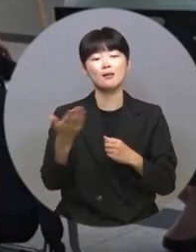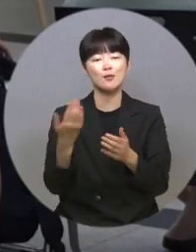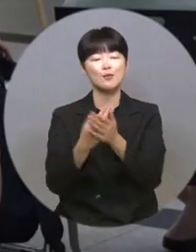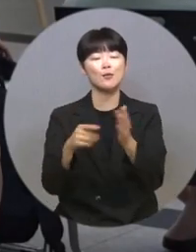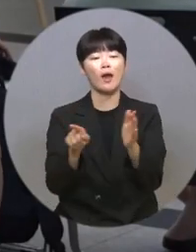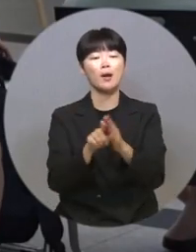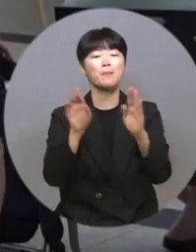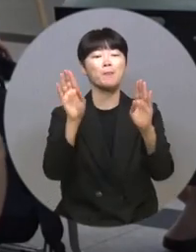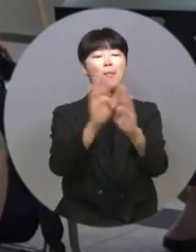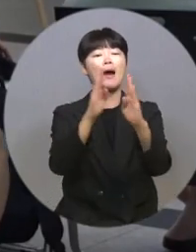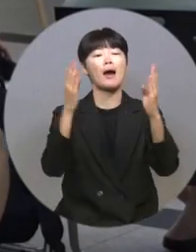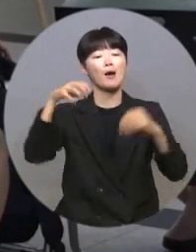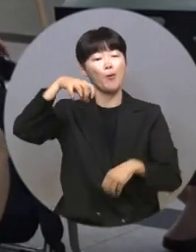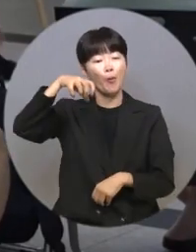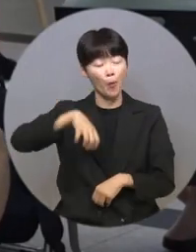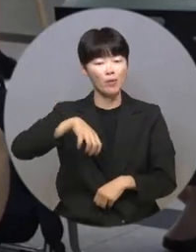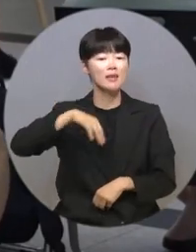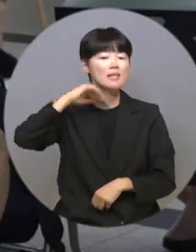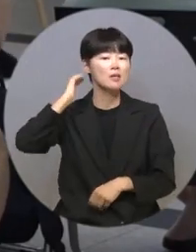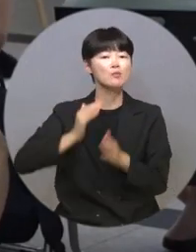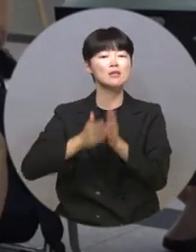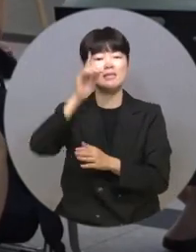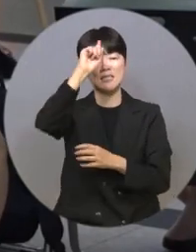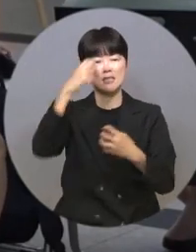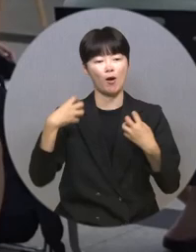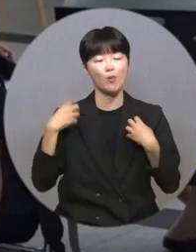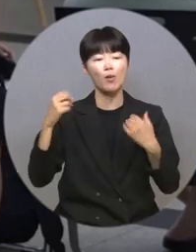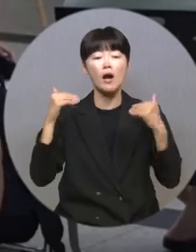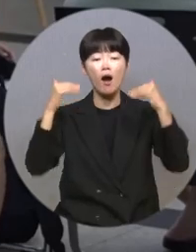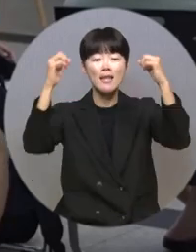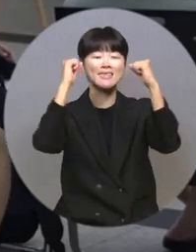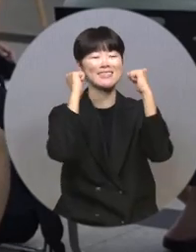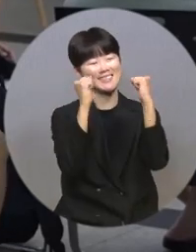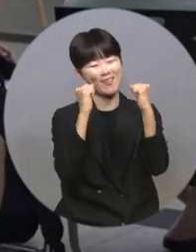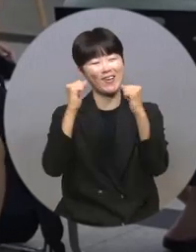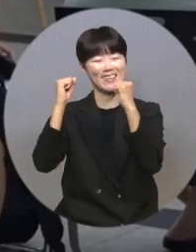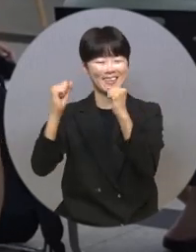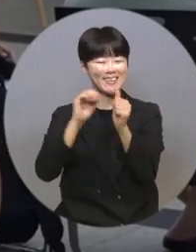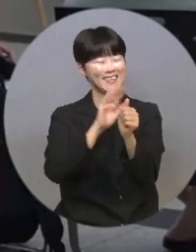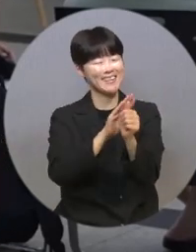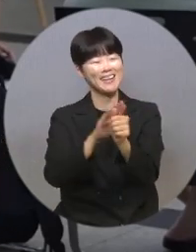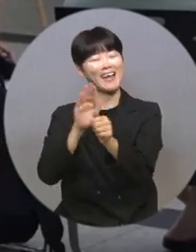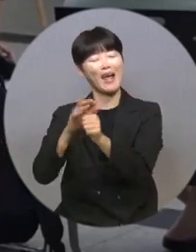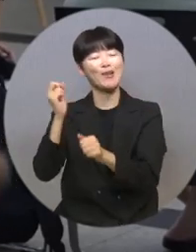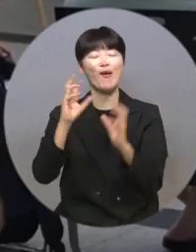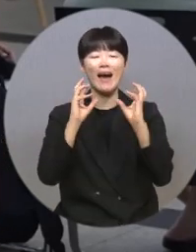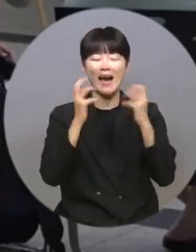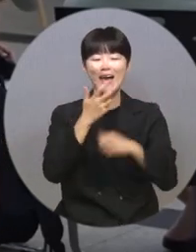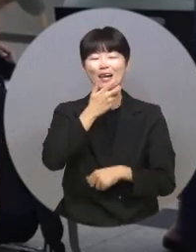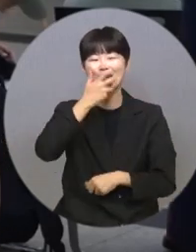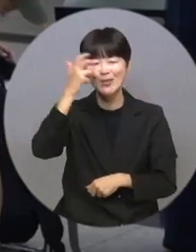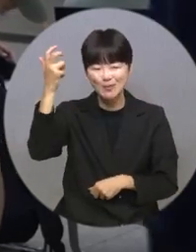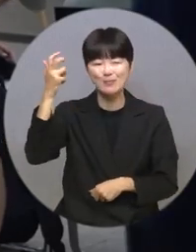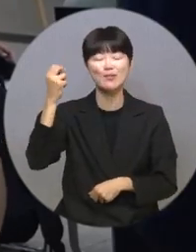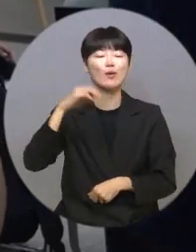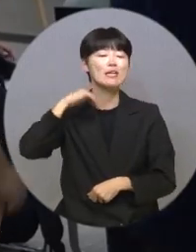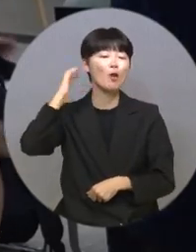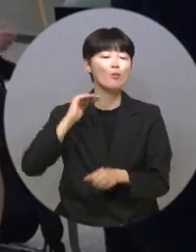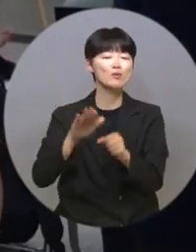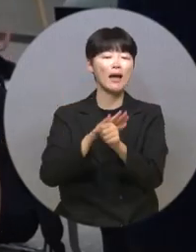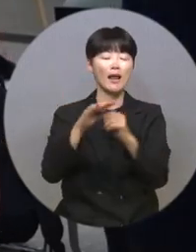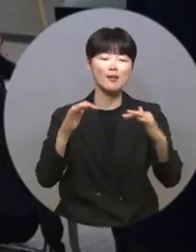열어준 의정부 시청, 그리고 어른들의 응원과 지지 덕분에 아이들의 꿈과 의정부